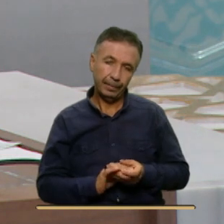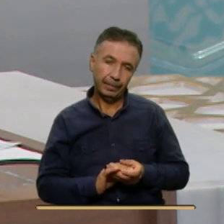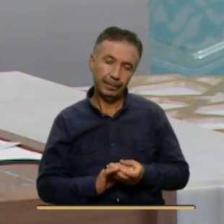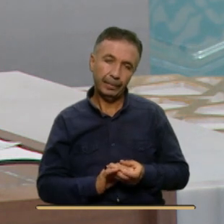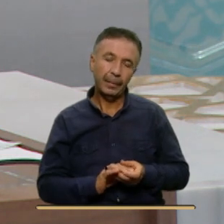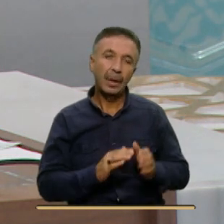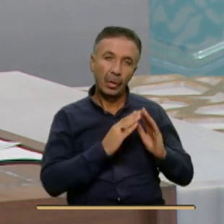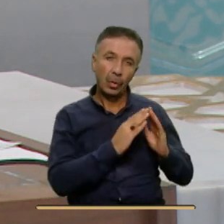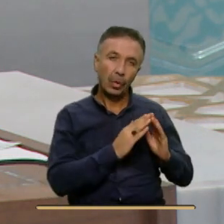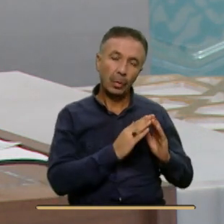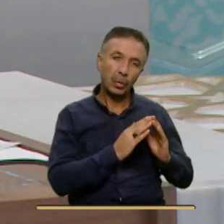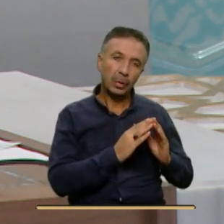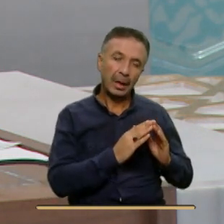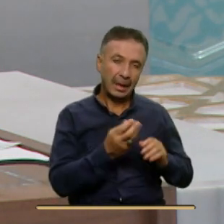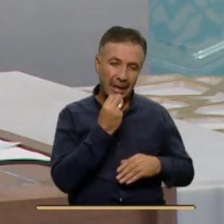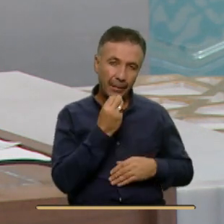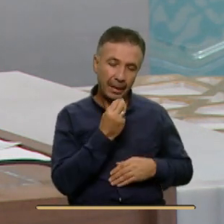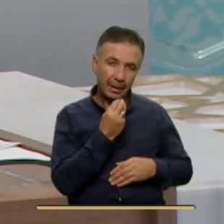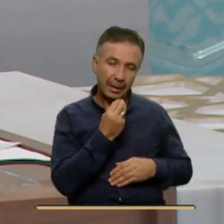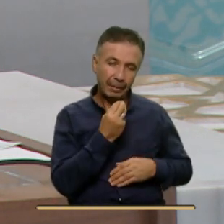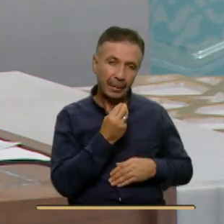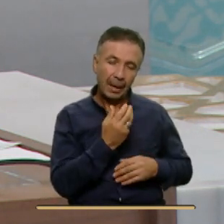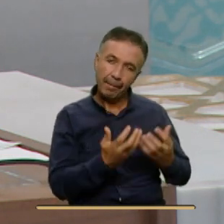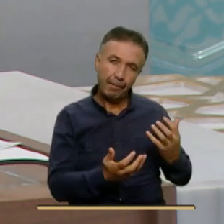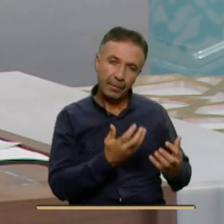Komşuda pişer, bize de düşer deriz.